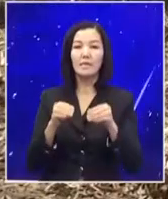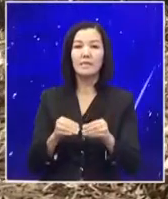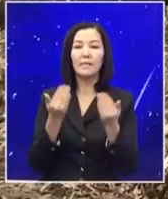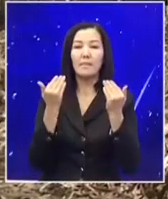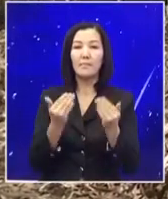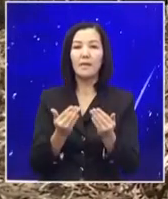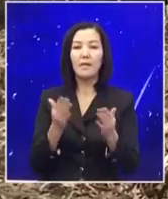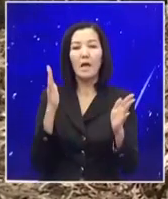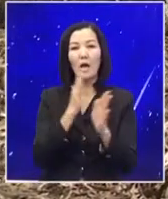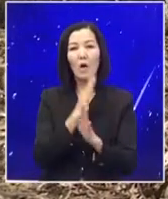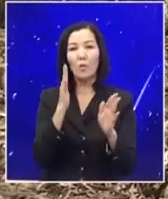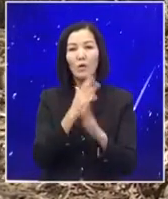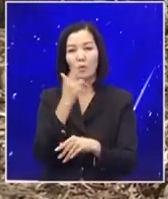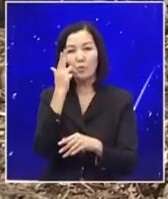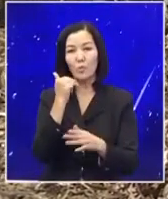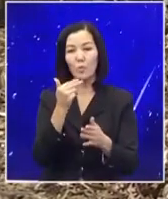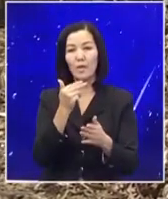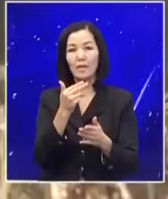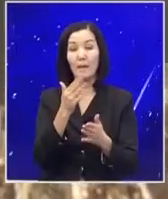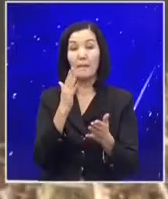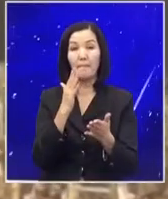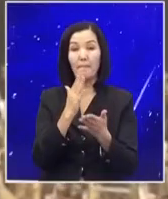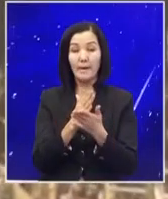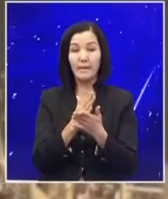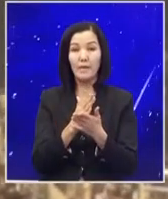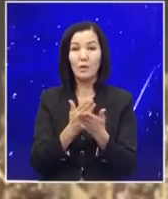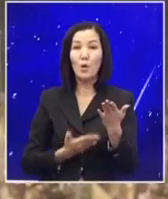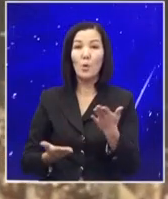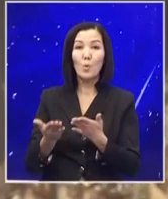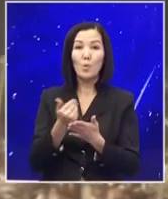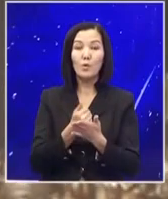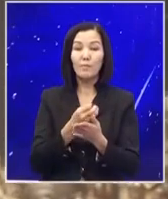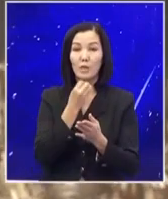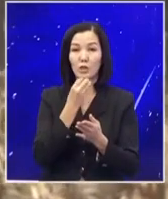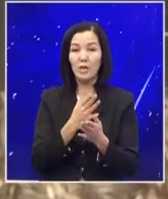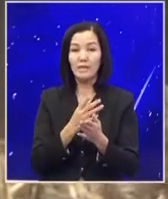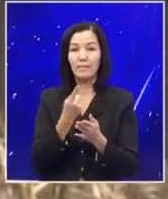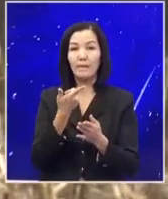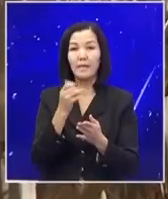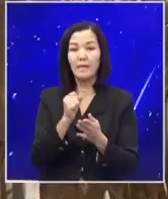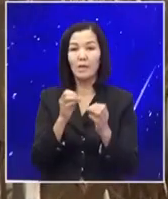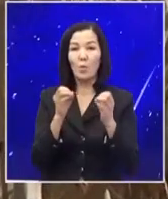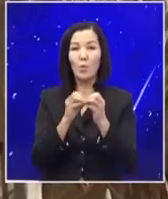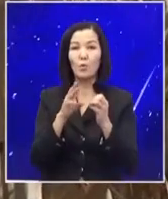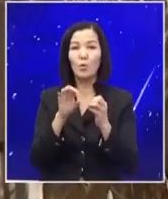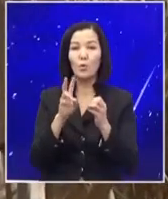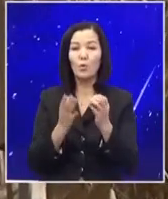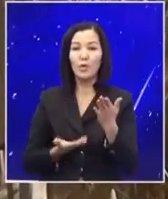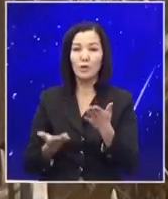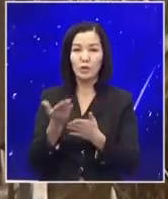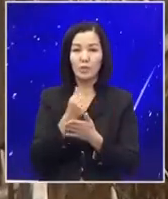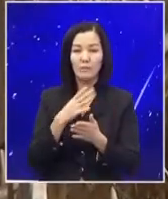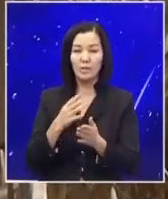биыл ауа райының қолайлы болғанын айтады. Тиісінше өнімде бітік шыққан гектарына 10 тоннадан жүгері алып